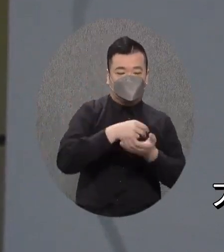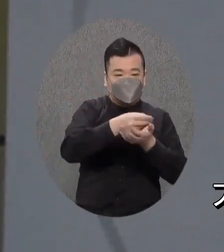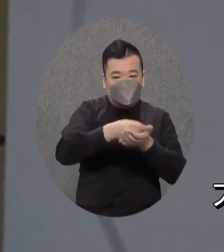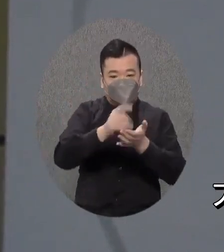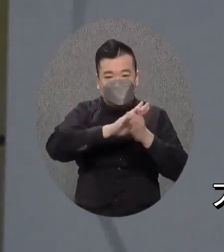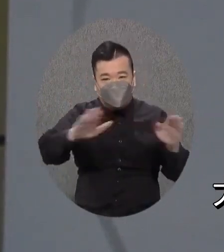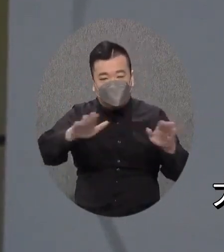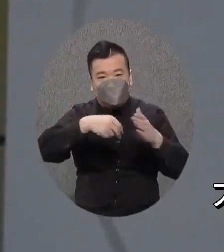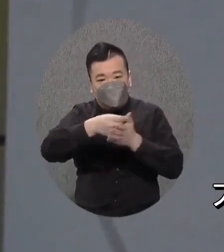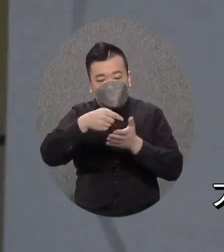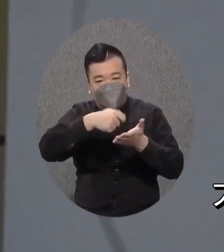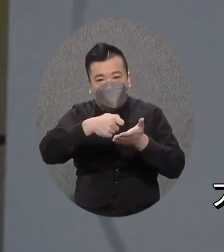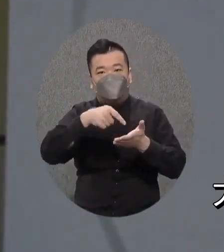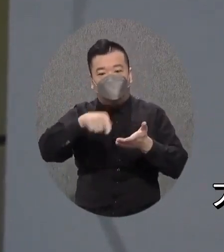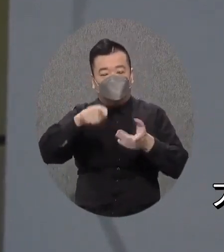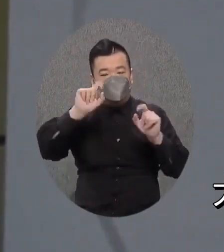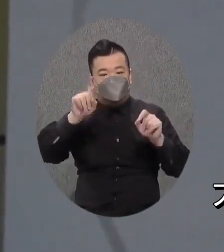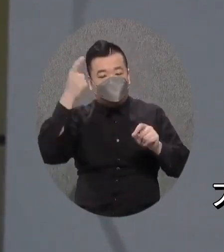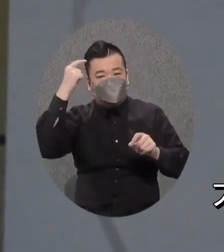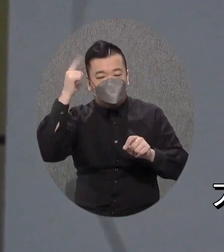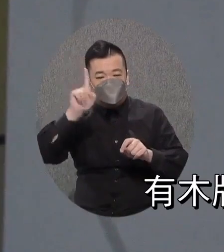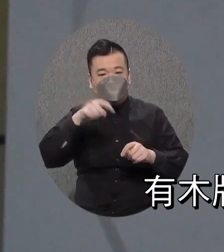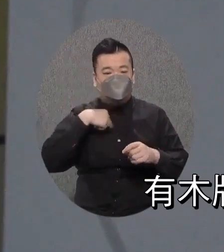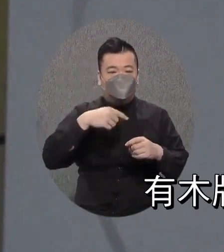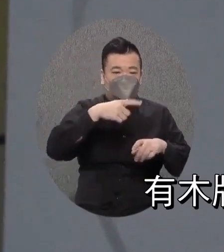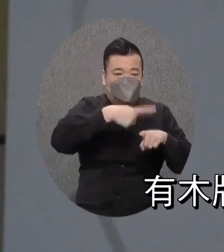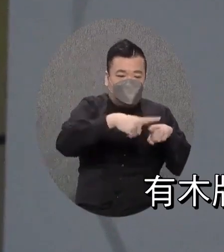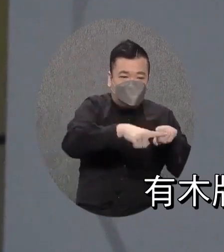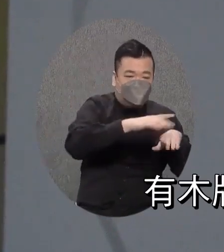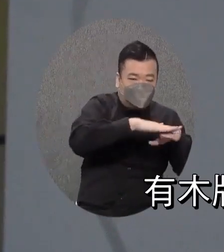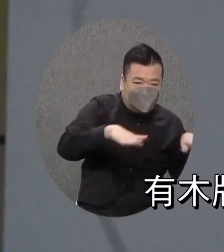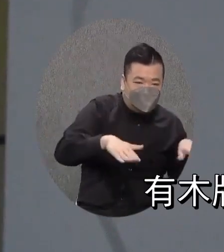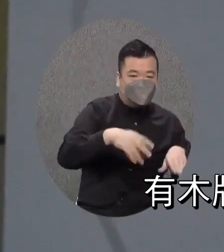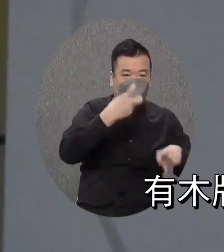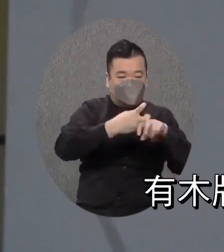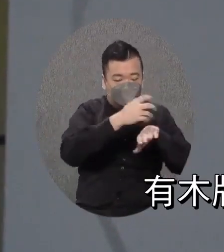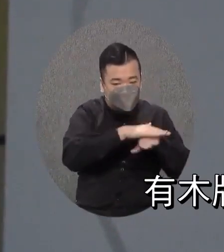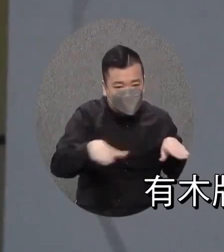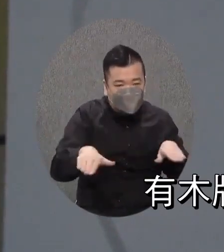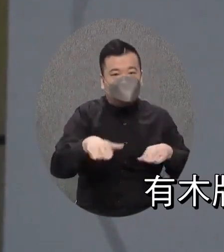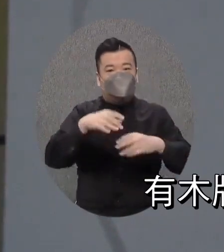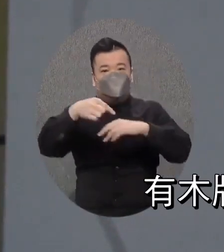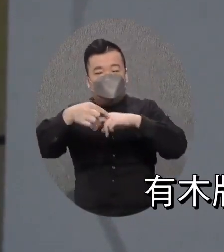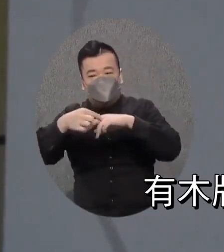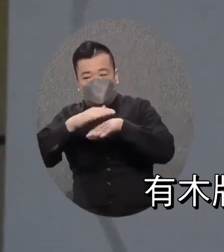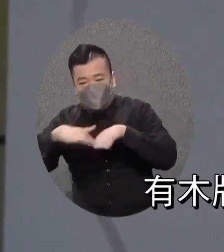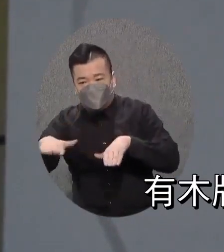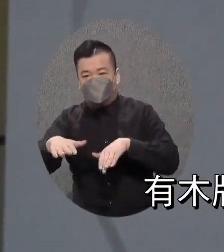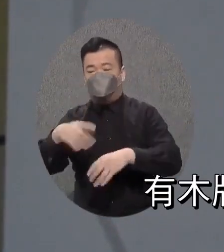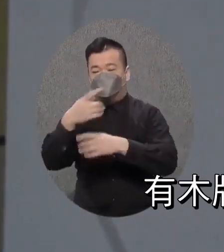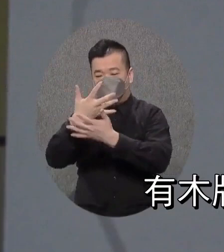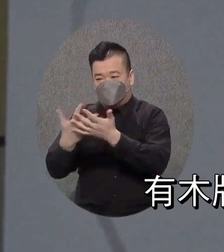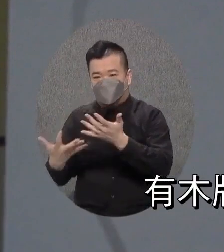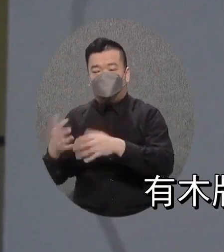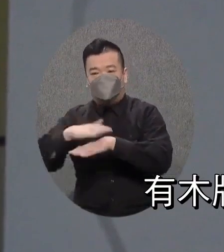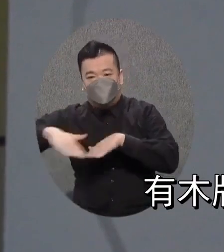可能都會知道有唔同嘅板材啦。咁有木板啊、石板啊、金屬板啊、絲網啊、數碼